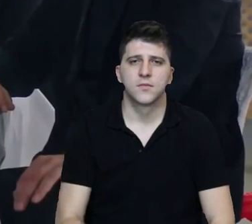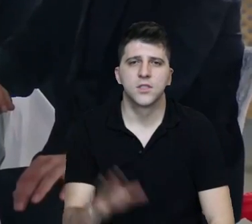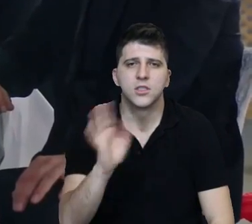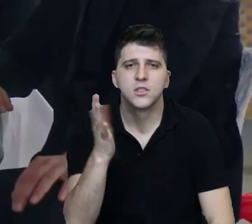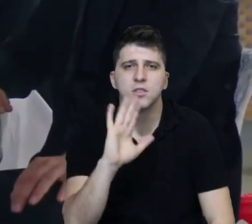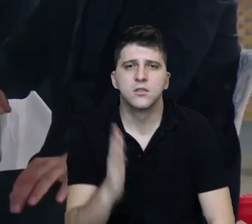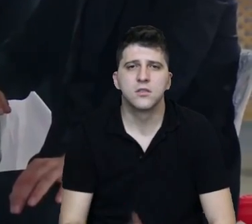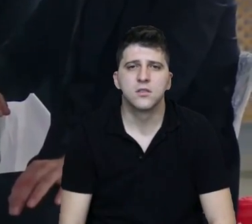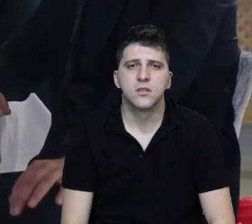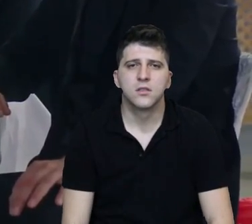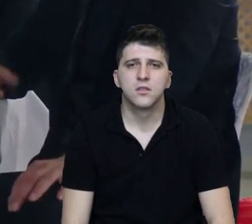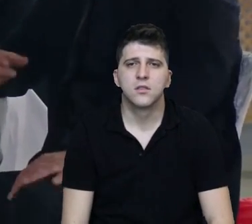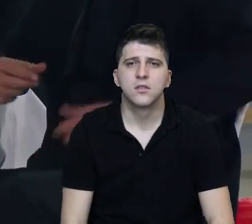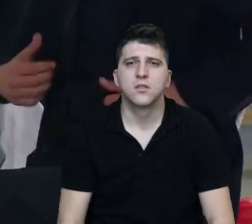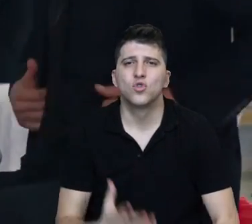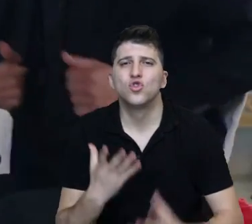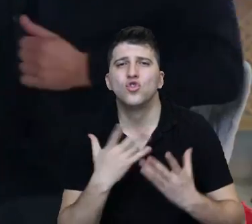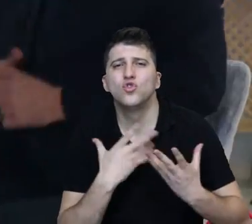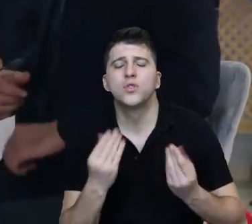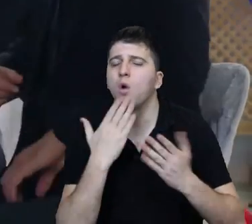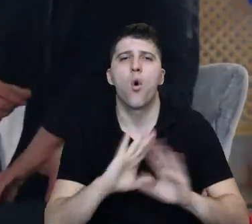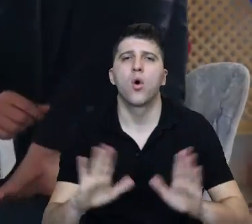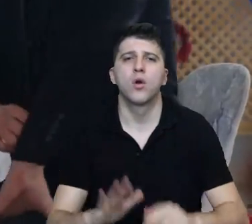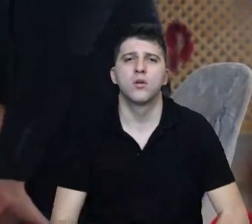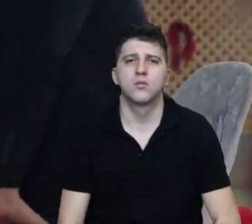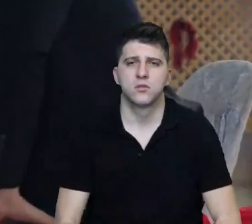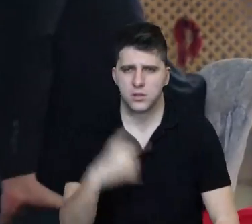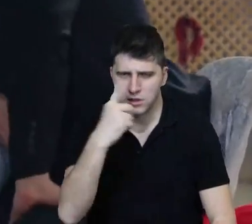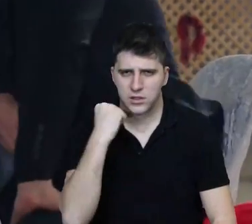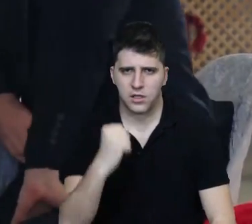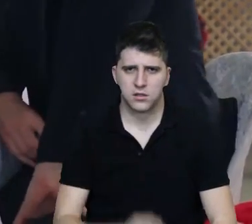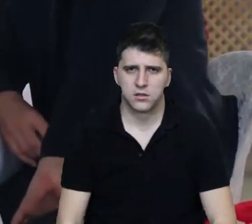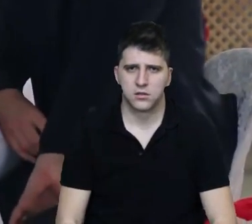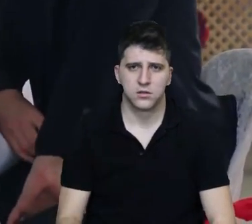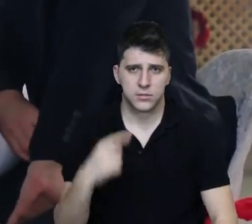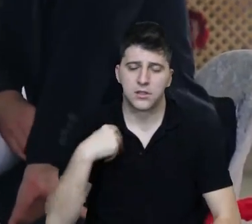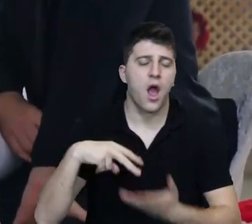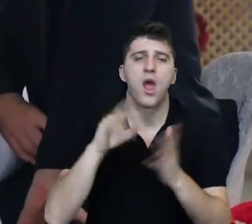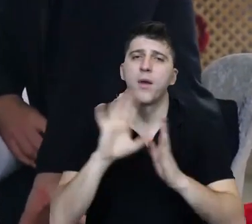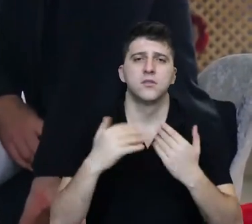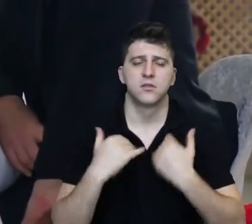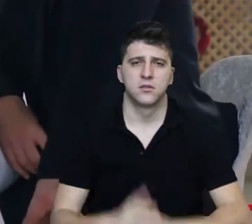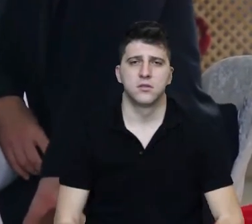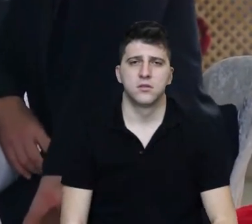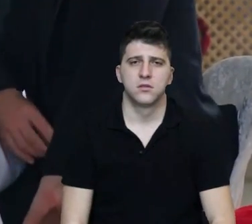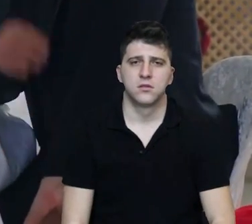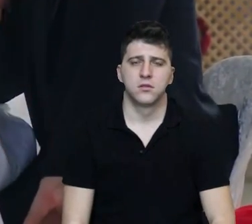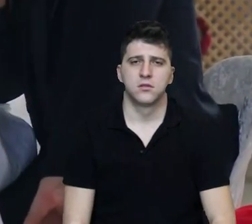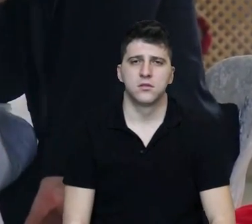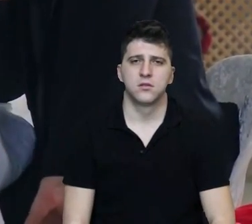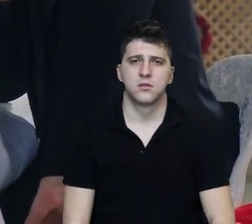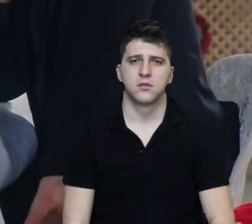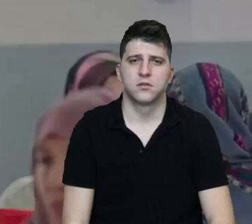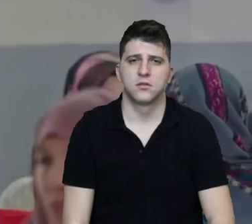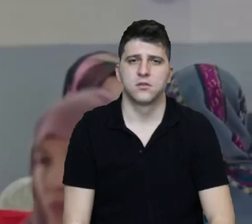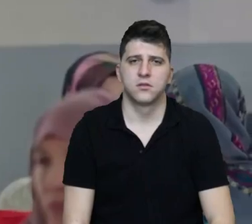Şşşt. Gevşemeyin beyler. Ciddileştiler. Kimse bizi yerimizden kaldıramaz ha. Elini kolunu